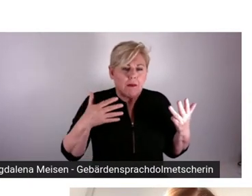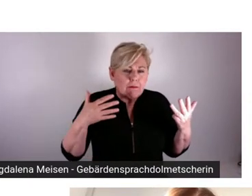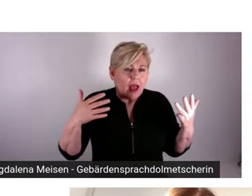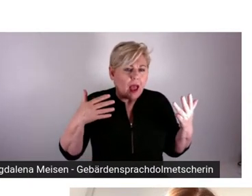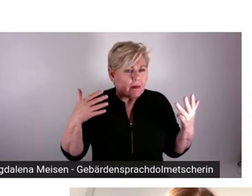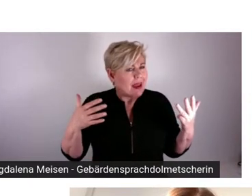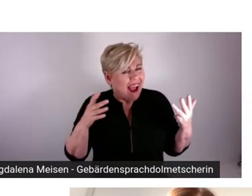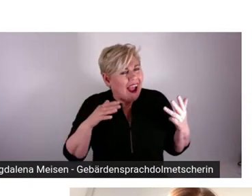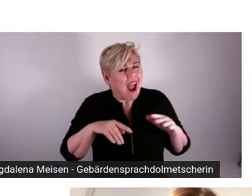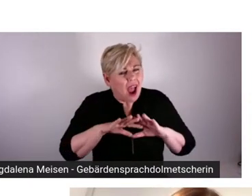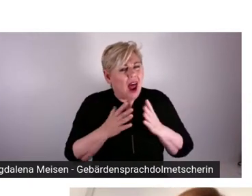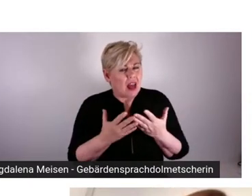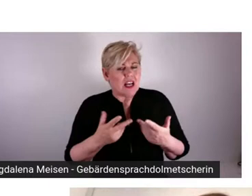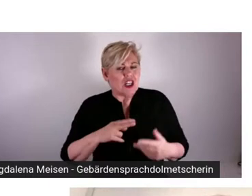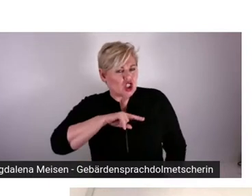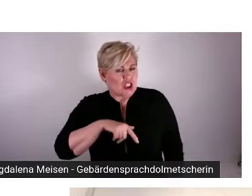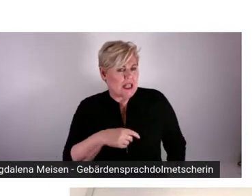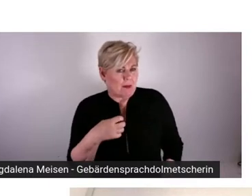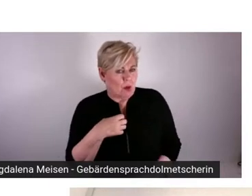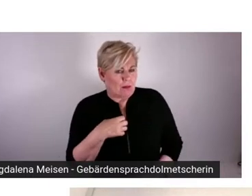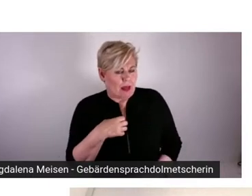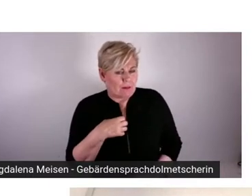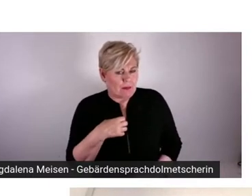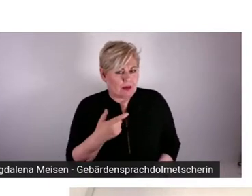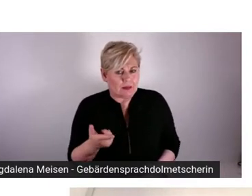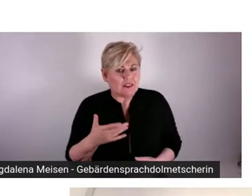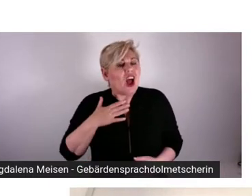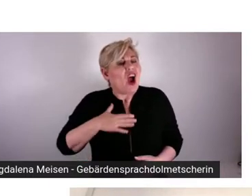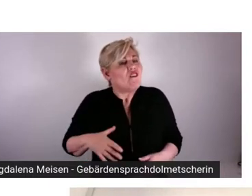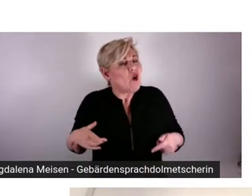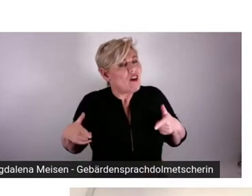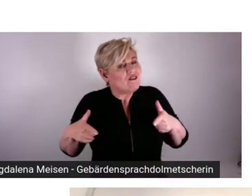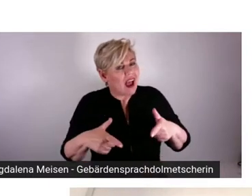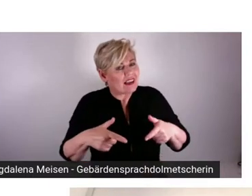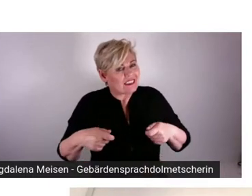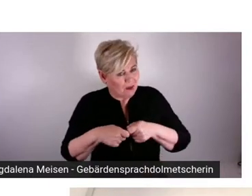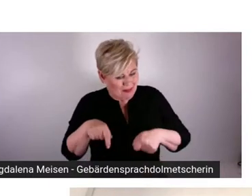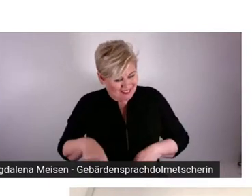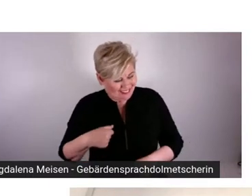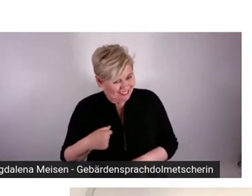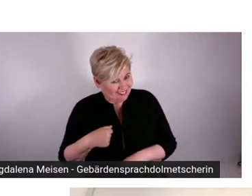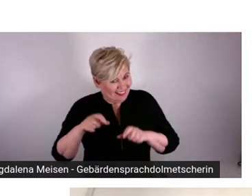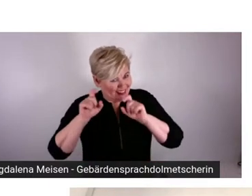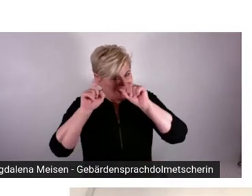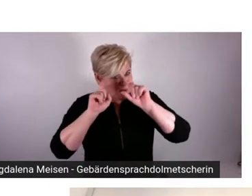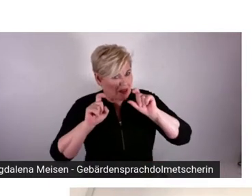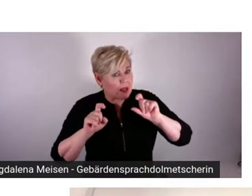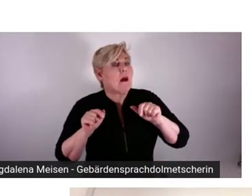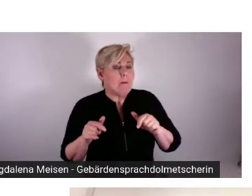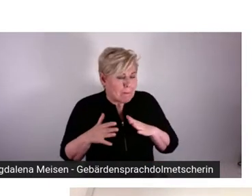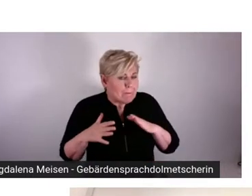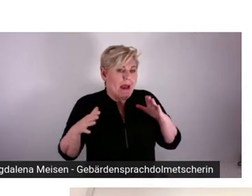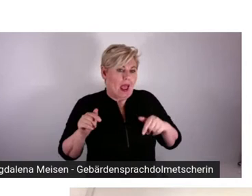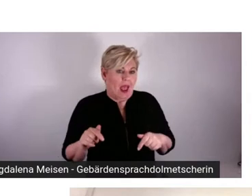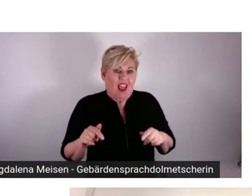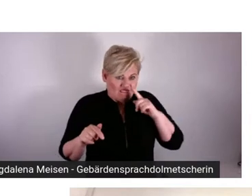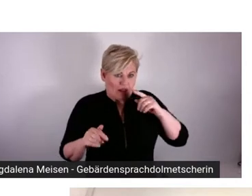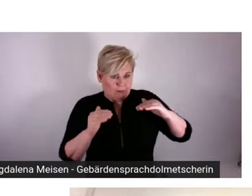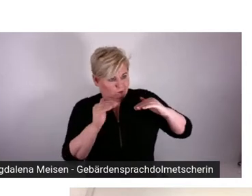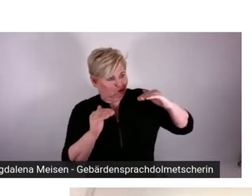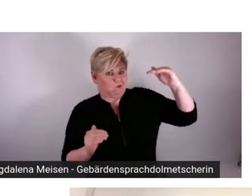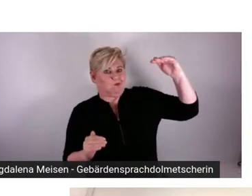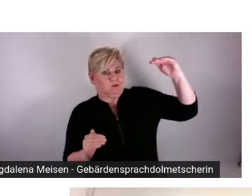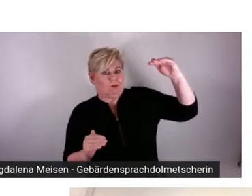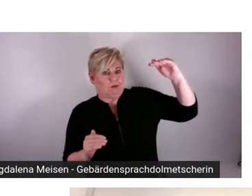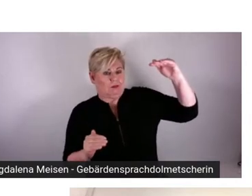sozusagen alle sozialen Probleme, an denen wir als Wohlfahrtsverband arbeiten, werden größer, je größer die